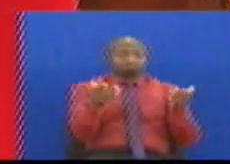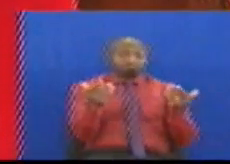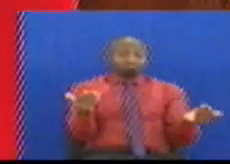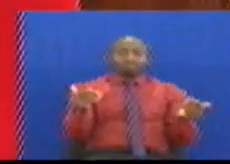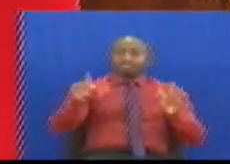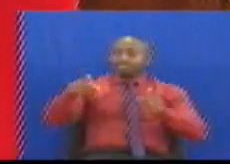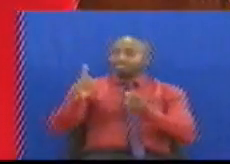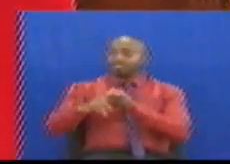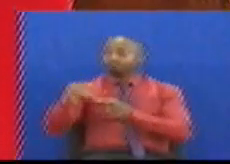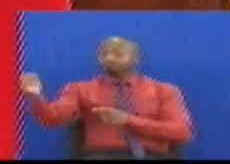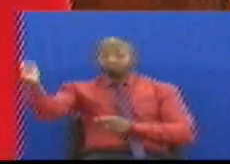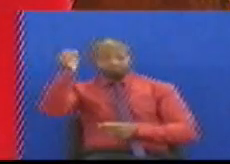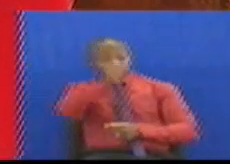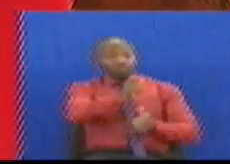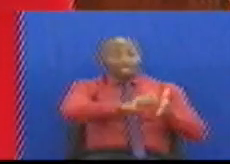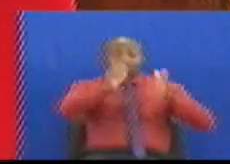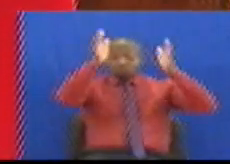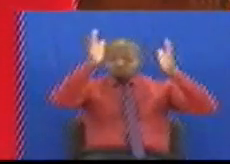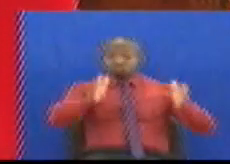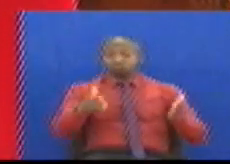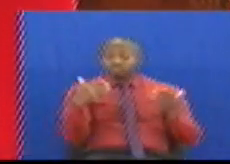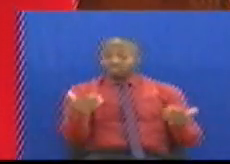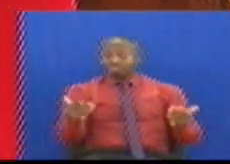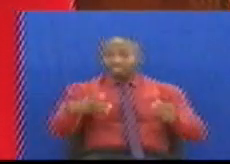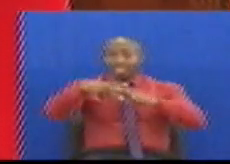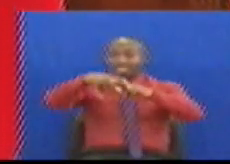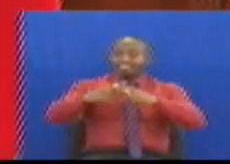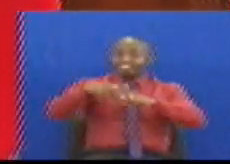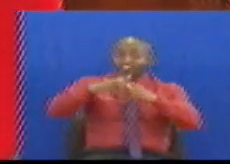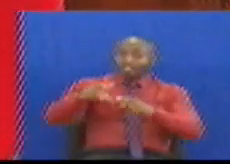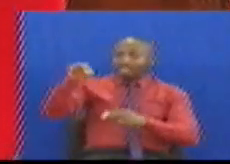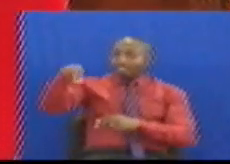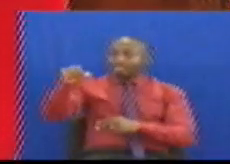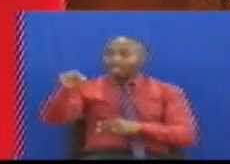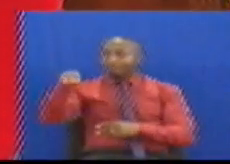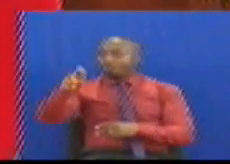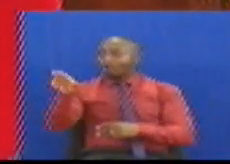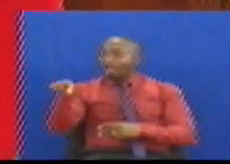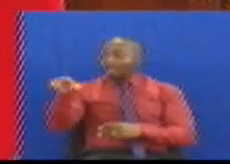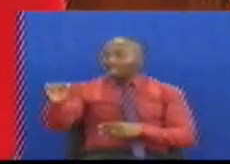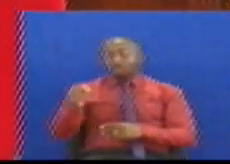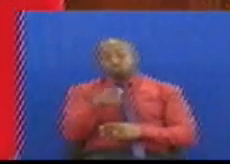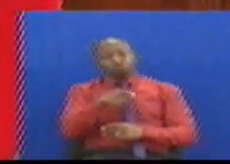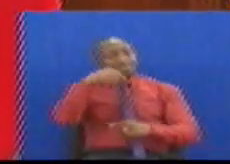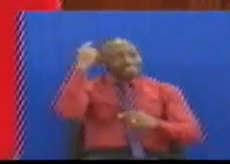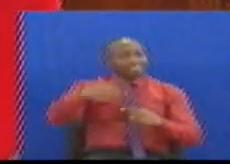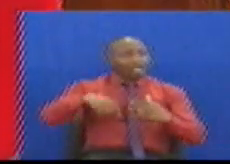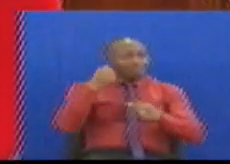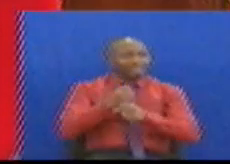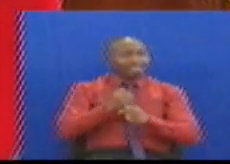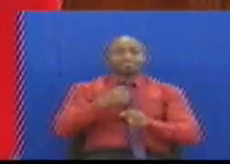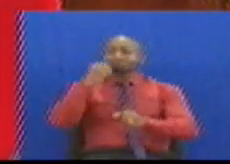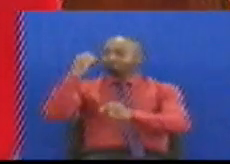cha kuletwa katibu mkuu wa sasa Injinia Nyamhanga, kwa kweli ni mtu anayechapa kazi, anayefanya kazi vizuri